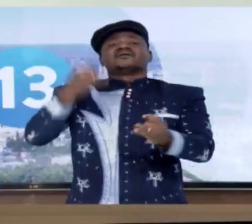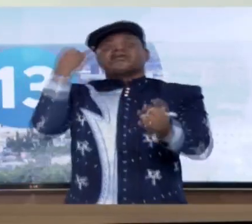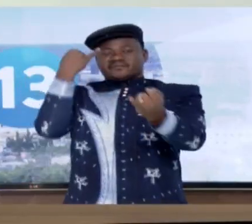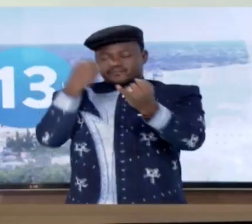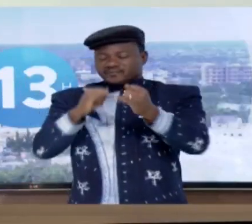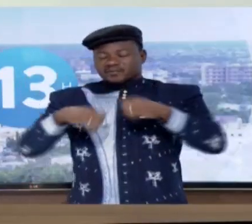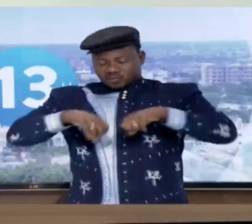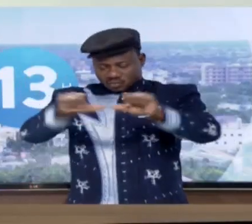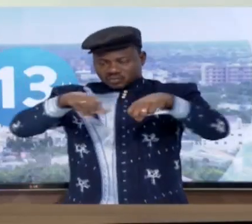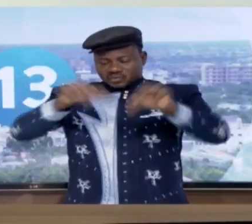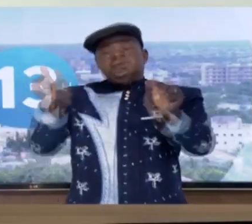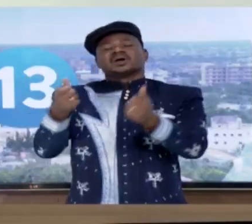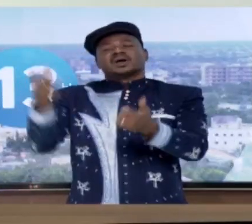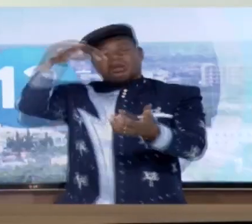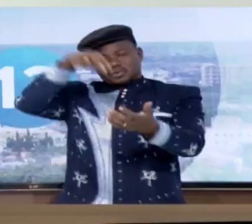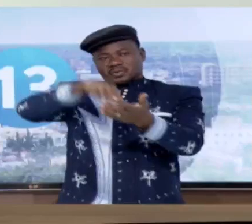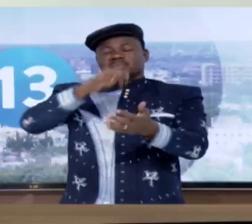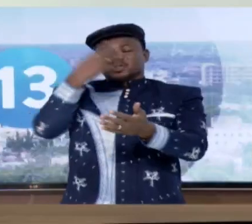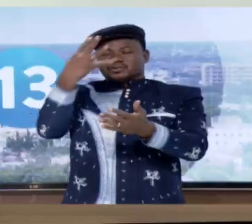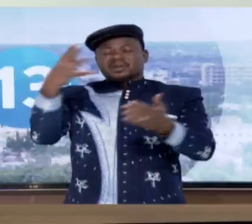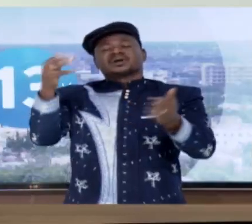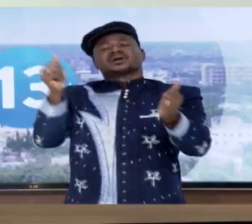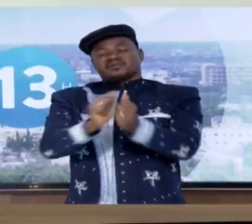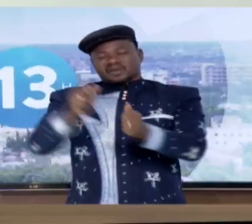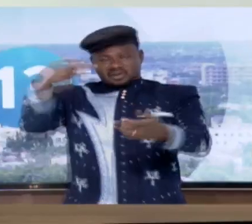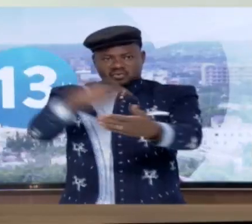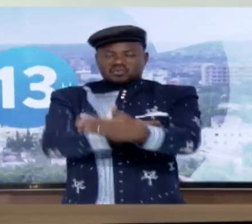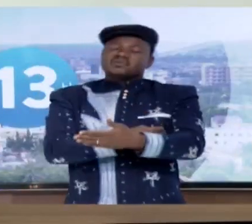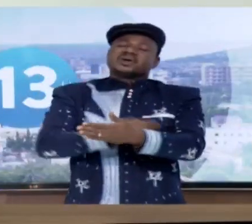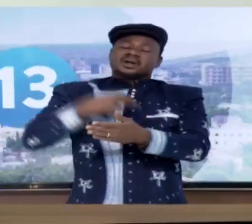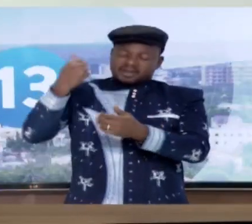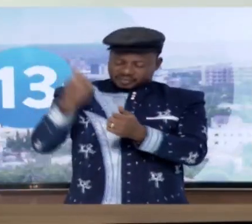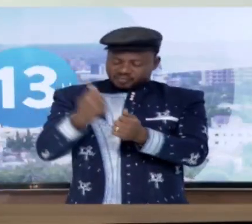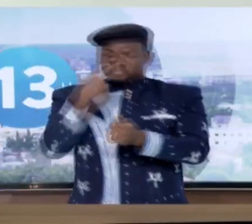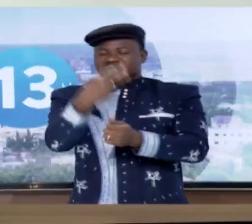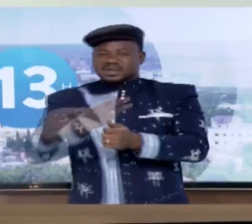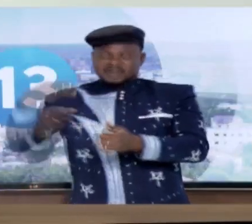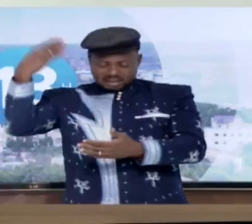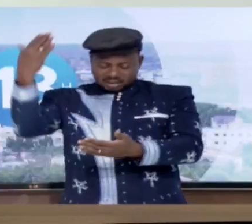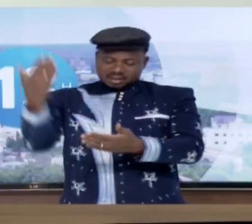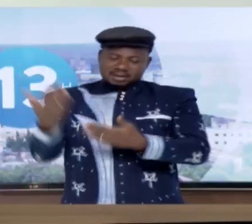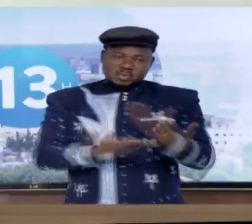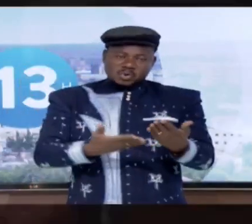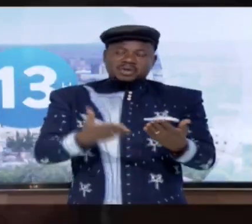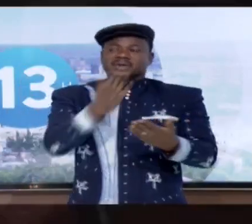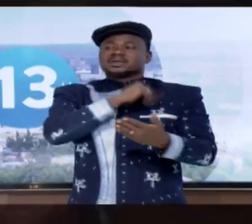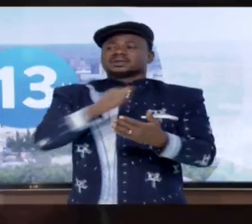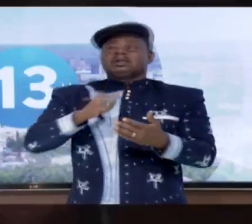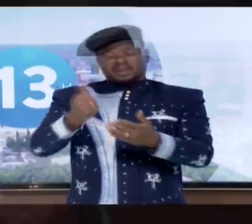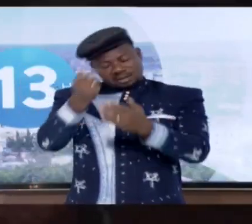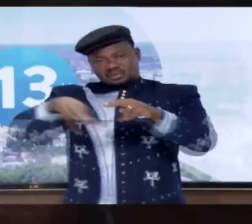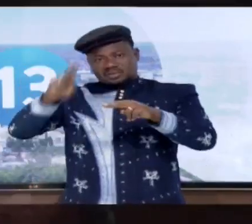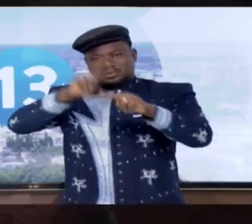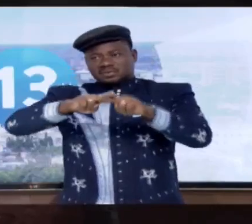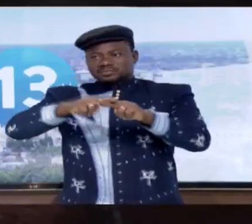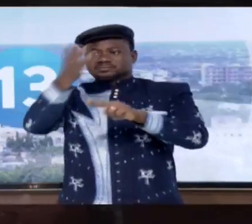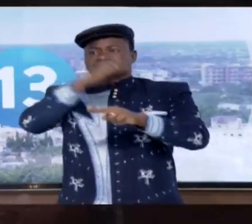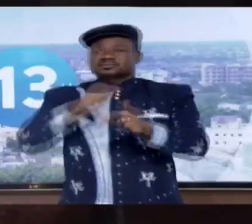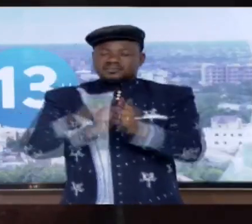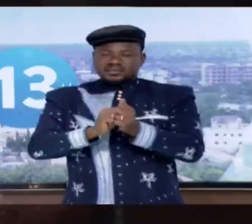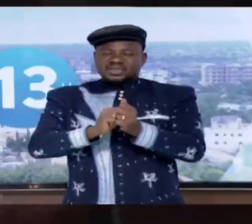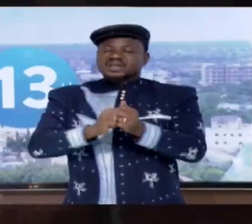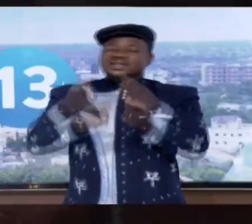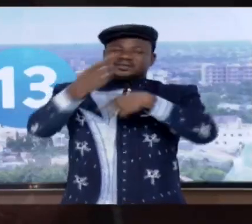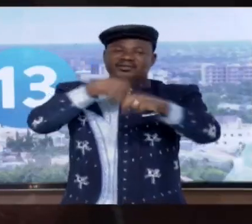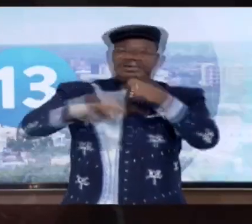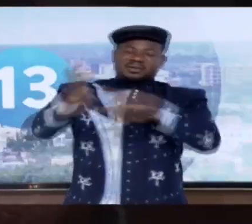nouveaux moyens lourds de protection et d'augmentation donc de la puissance de feu des unités combattantes. Des acquisitions qui viendront